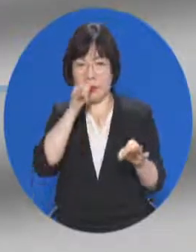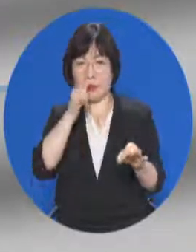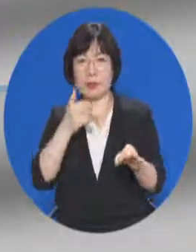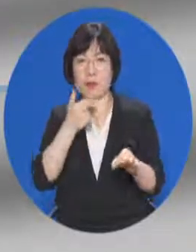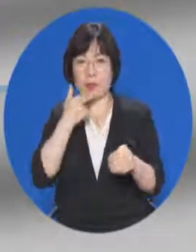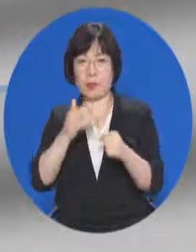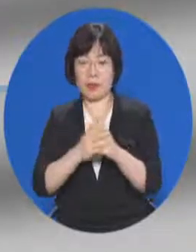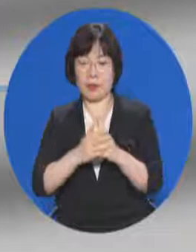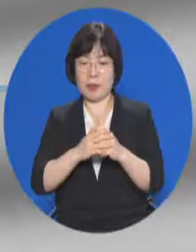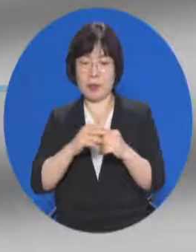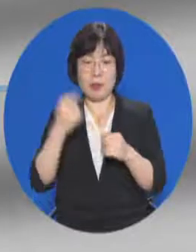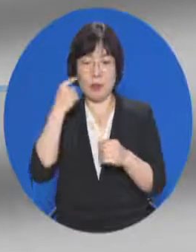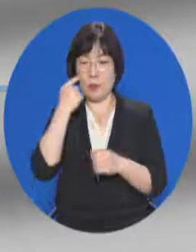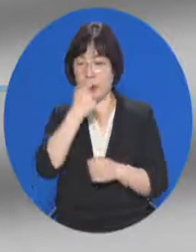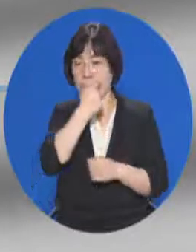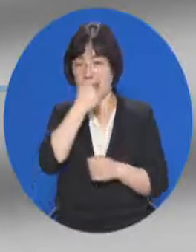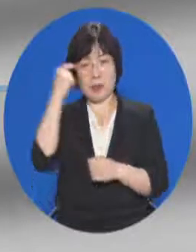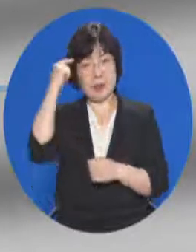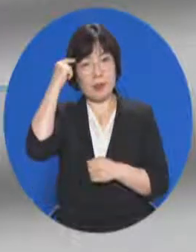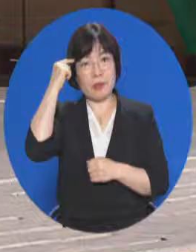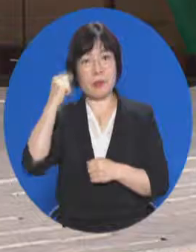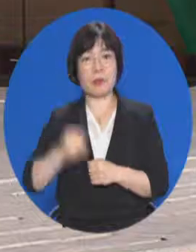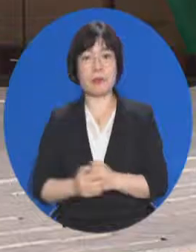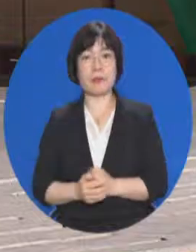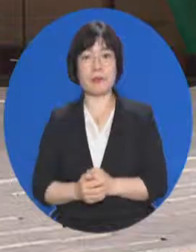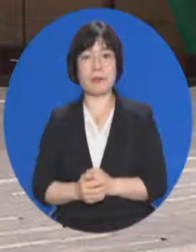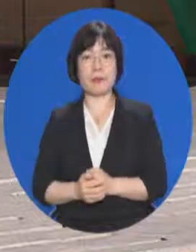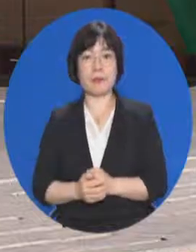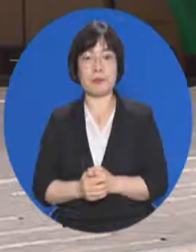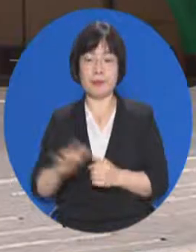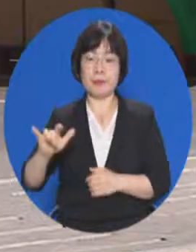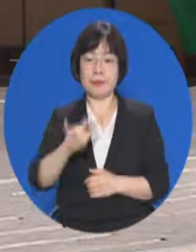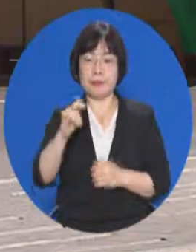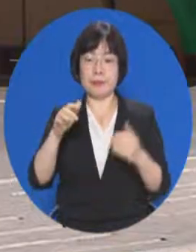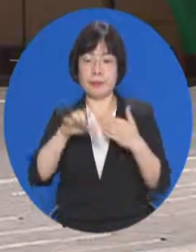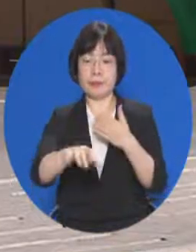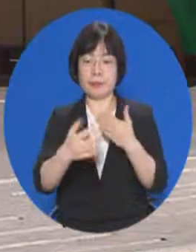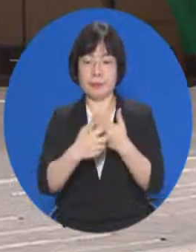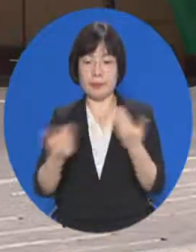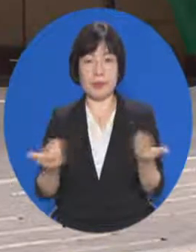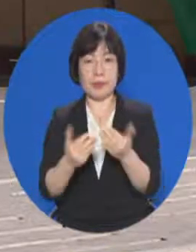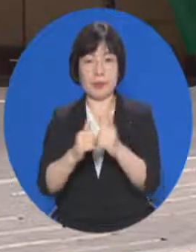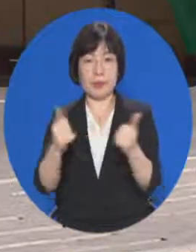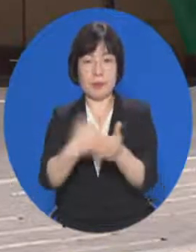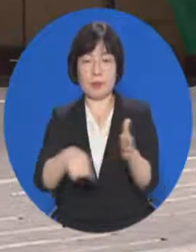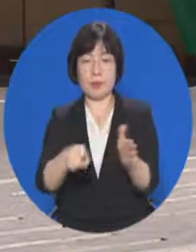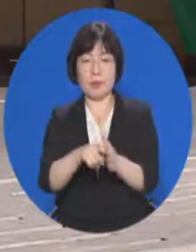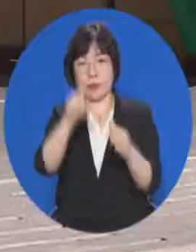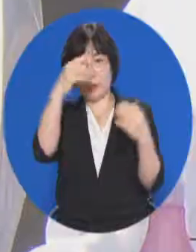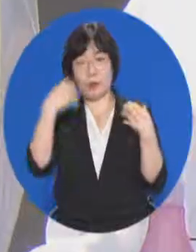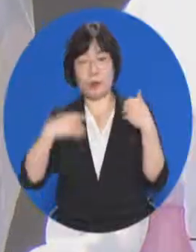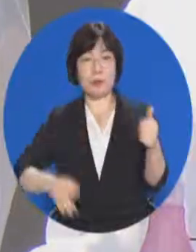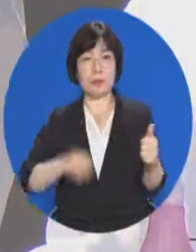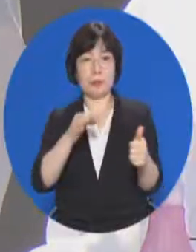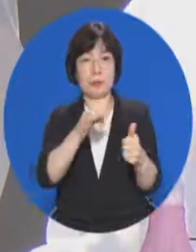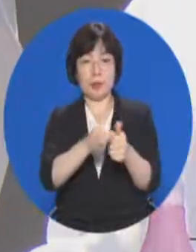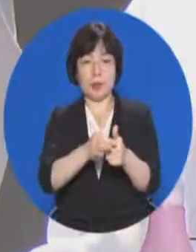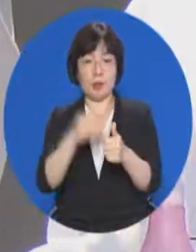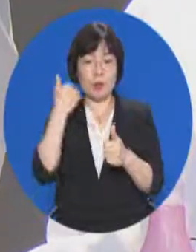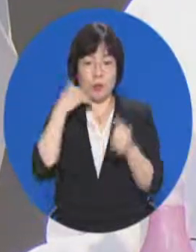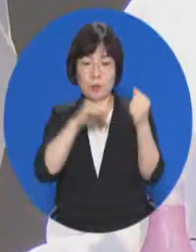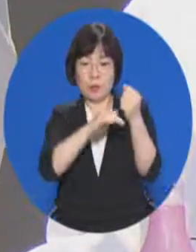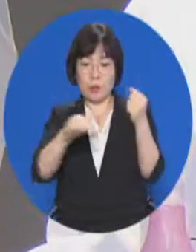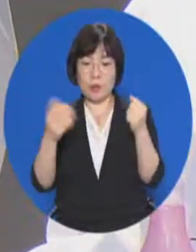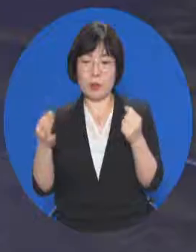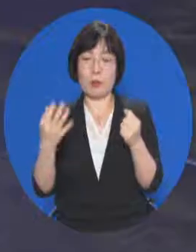그런 진위를 파악해보도록 하겠습니다. 코로나19 현장에 투입된 의료진을 위한 정부 지원금, 대상 기준과